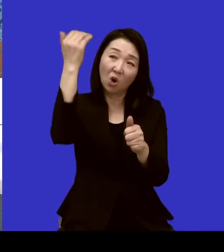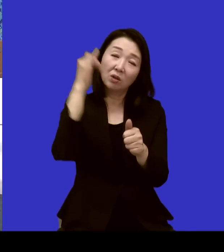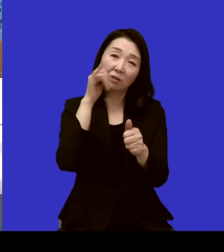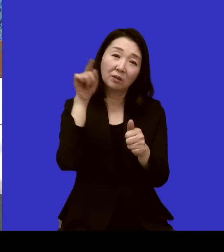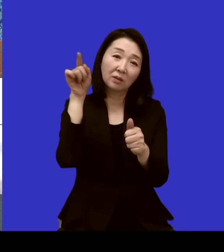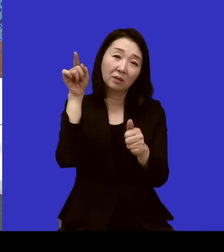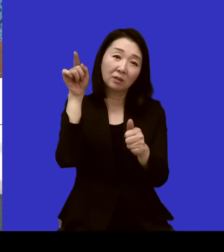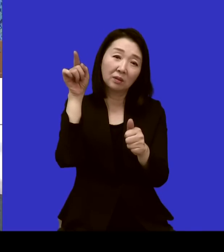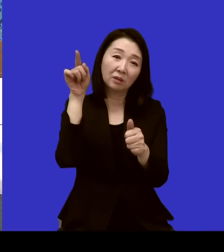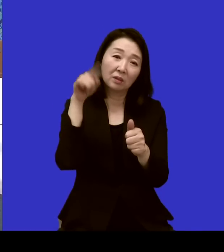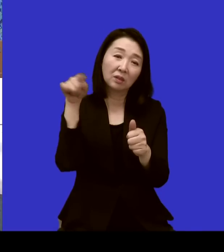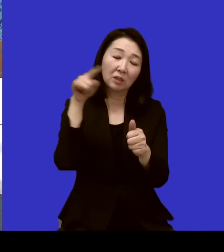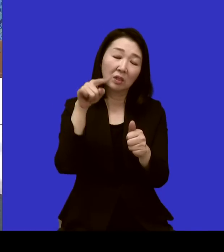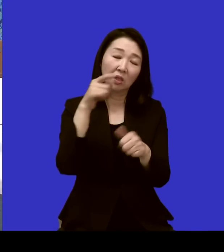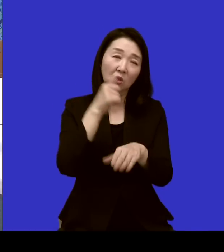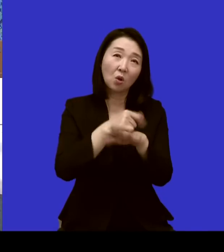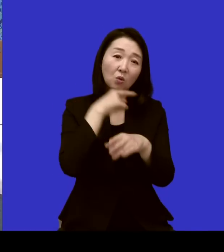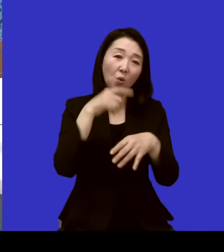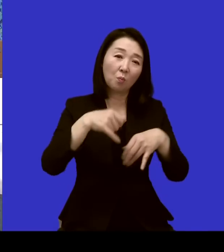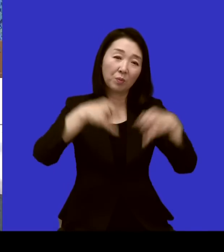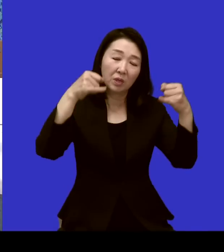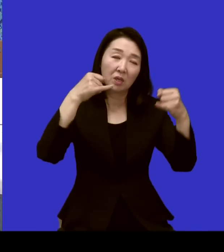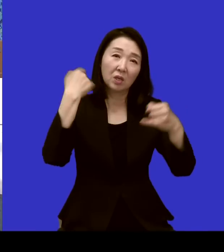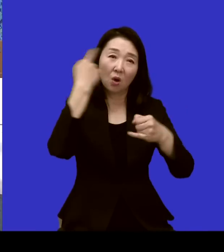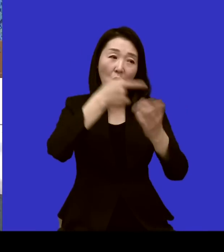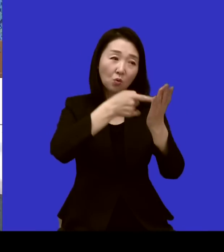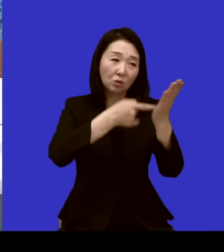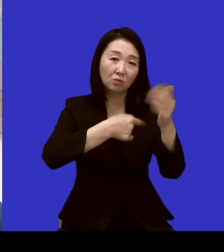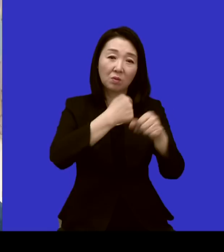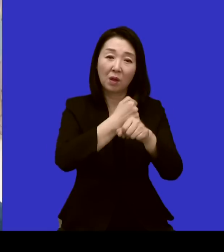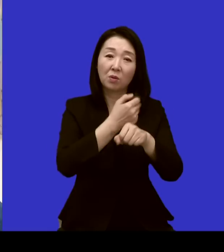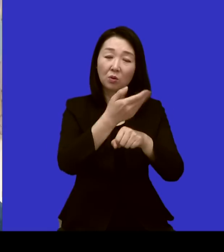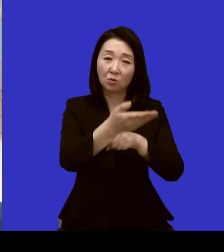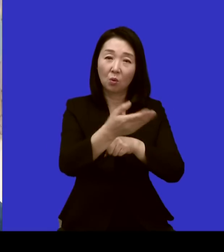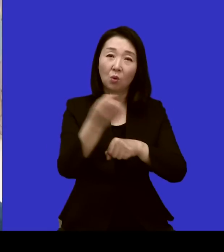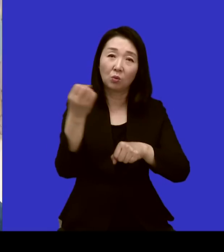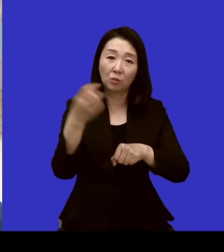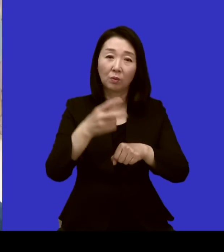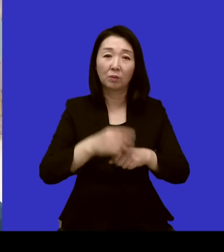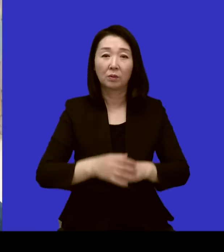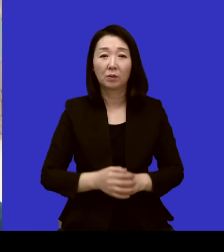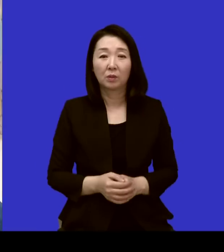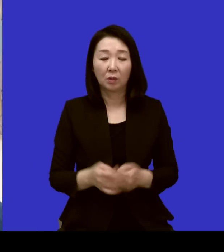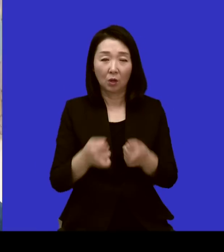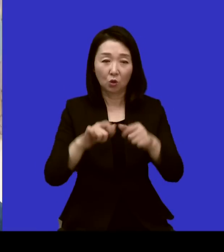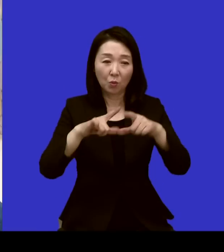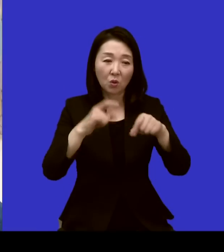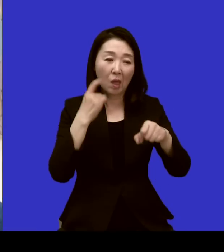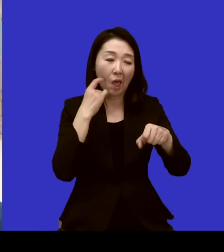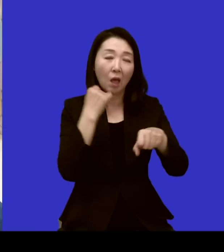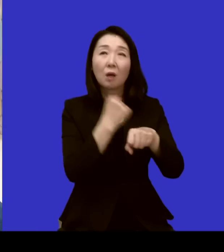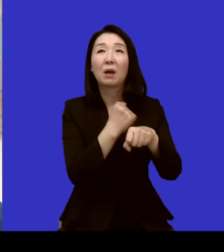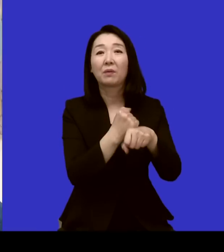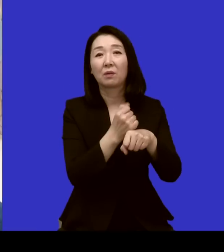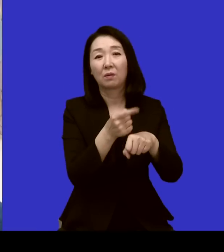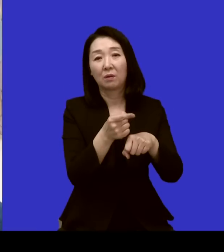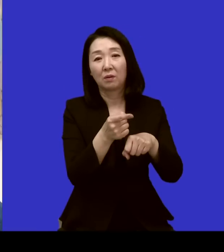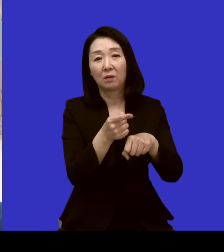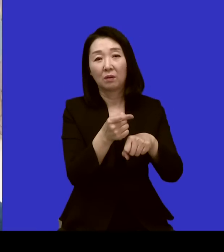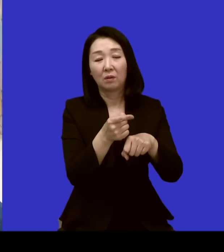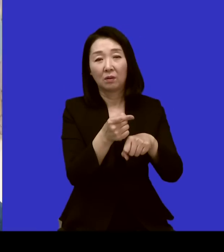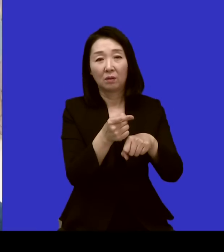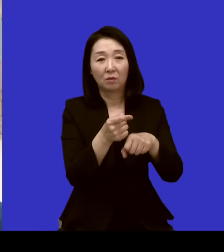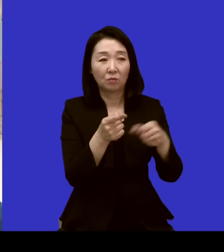예. 빚을 지게 해서 성형수술을 시키고 그리고 강제로 주민등록증을 위조하게 하고 이 아이들이